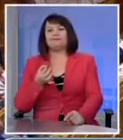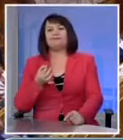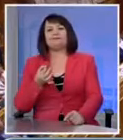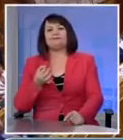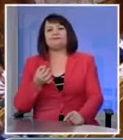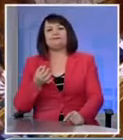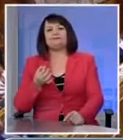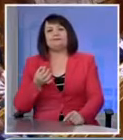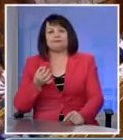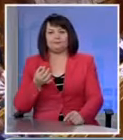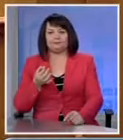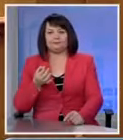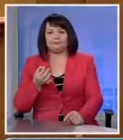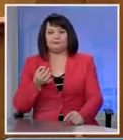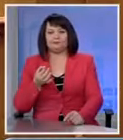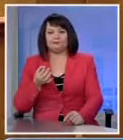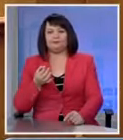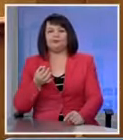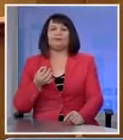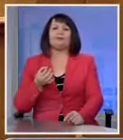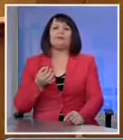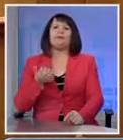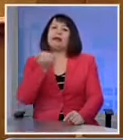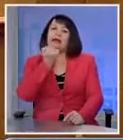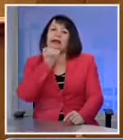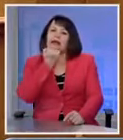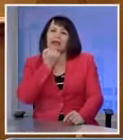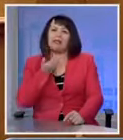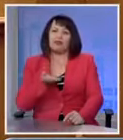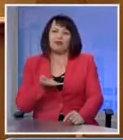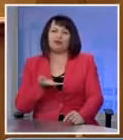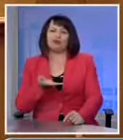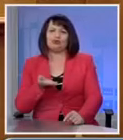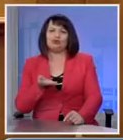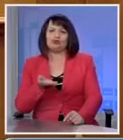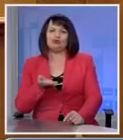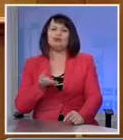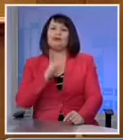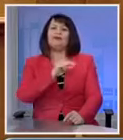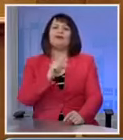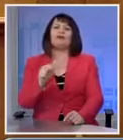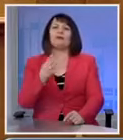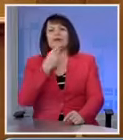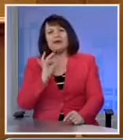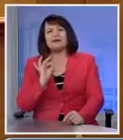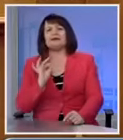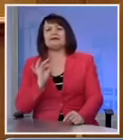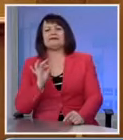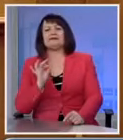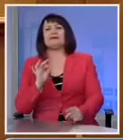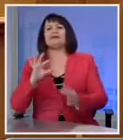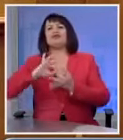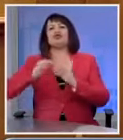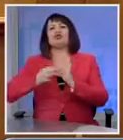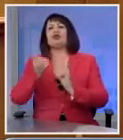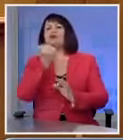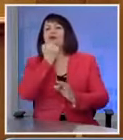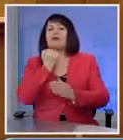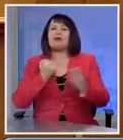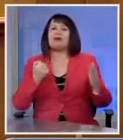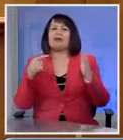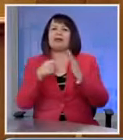την... αυτό το ατόπιμα παρόμοιο του ιστορικού λάθους της αριστεράς